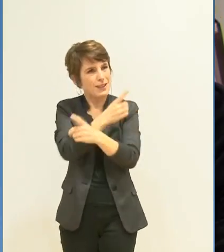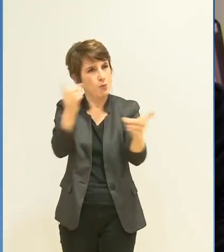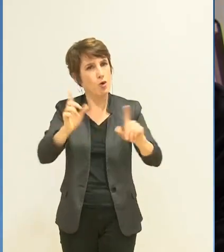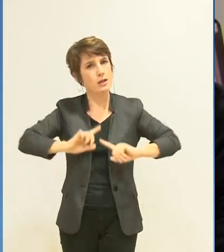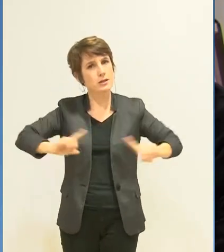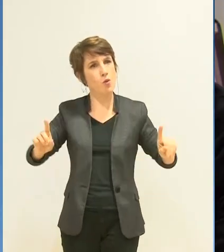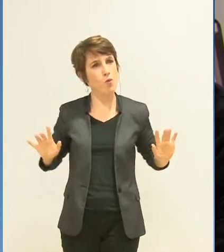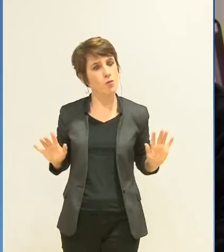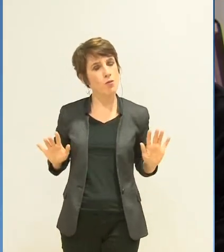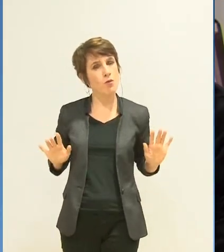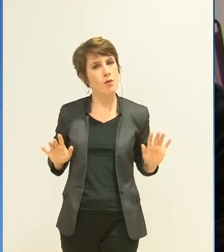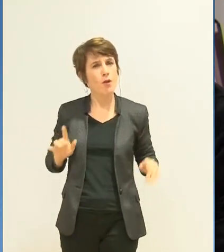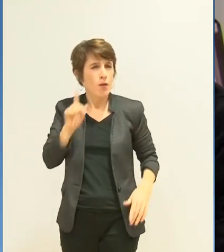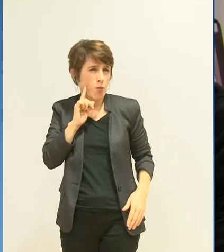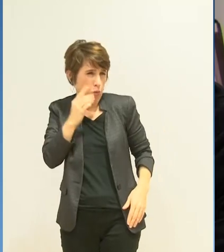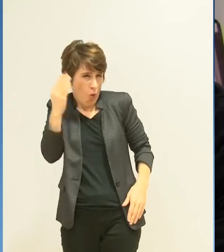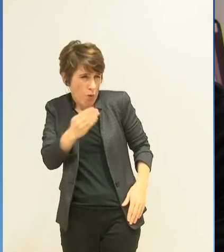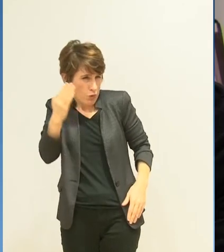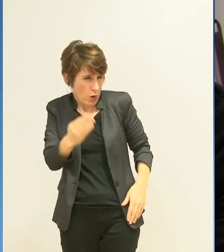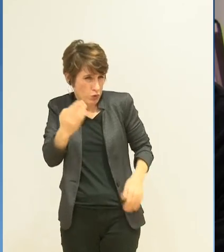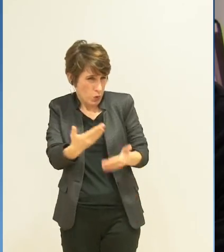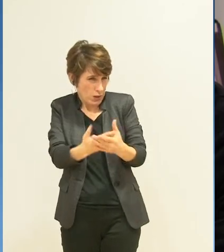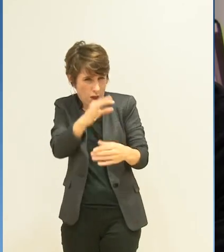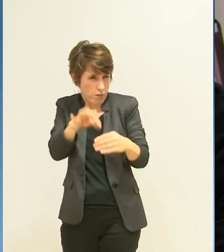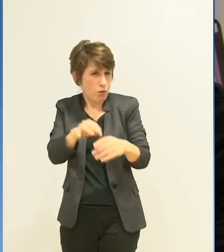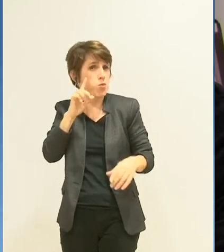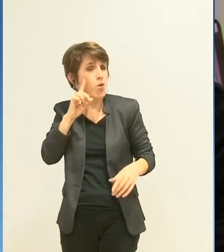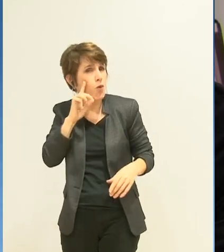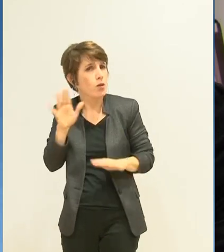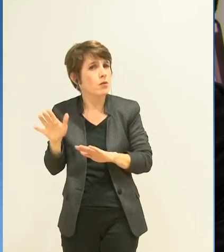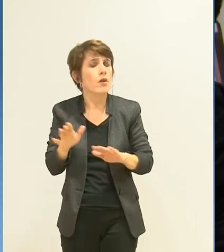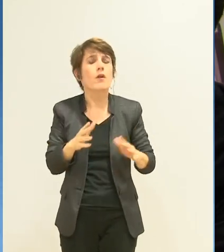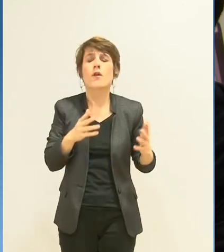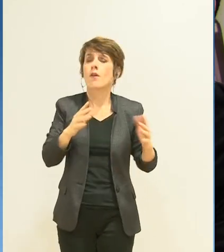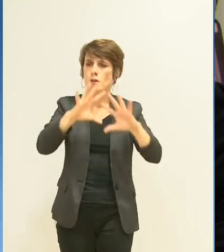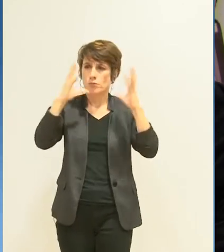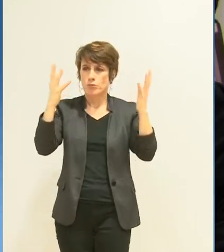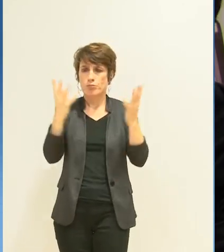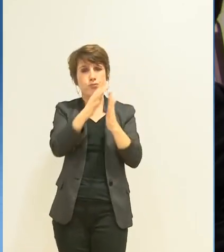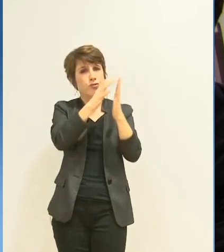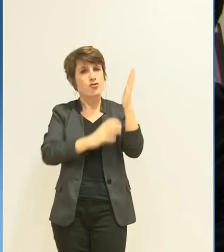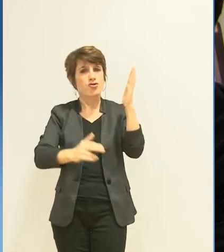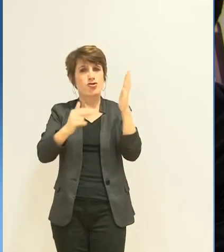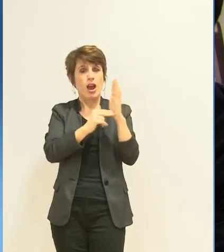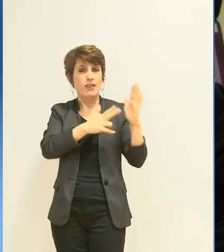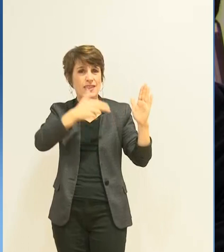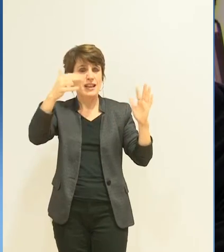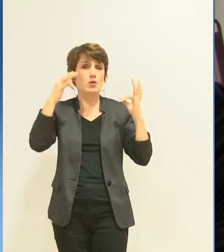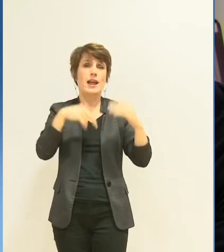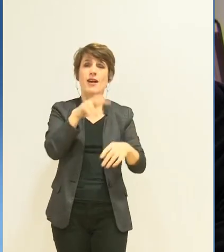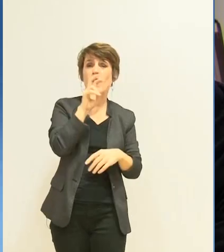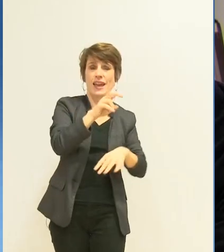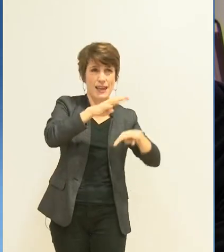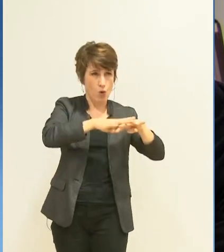si nécessaire nous revenons nous relevons parmi les vases les 20 engagements de la charte nationale des écoquartiers